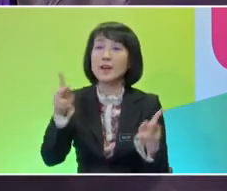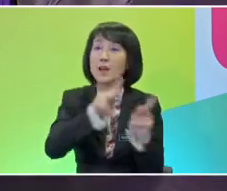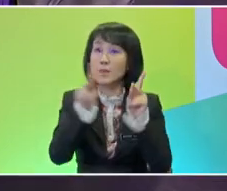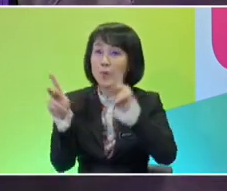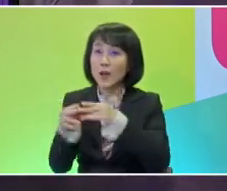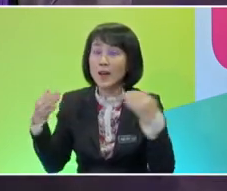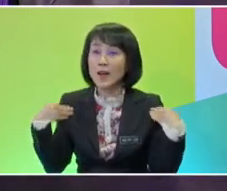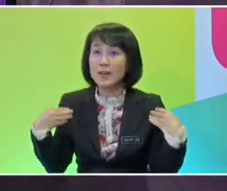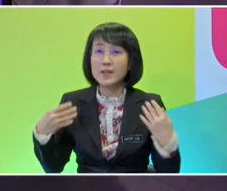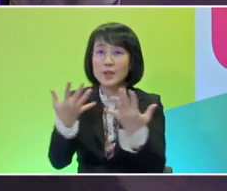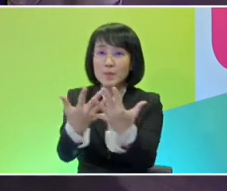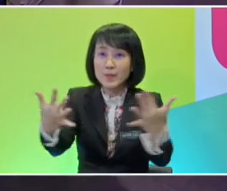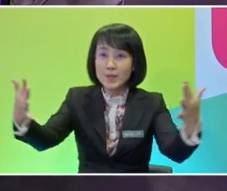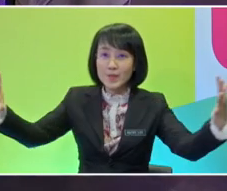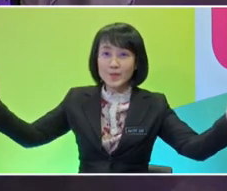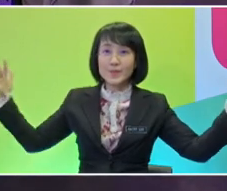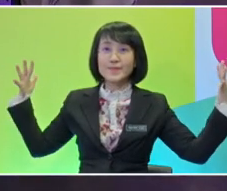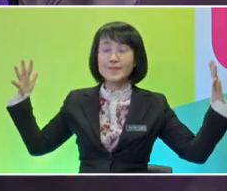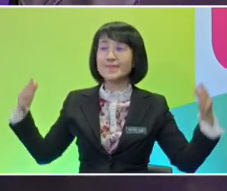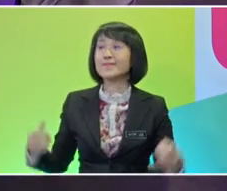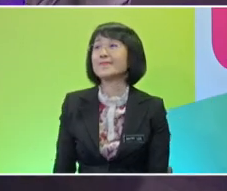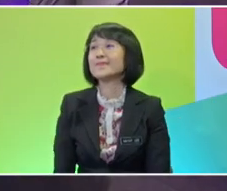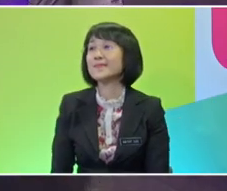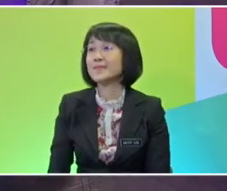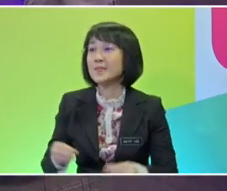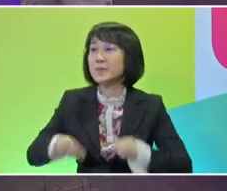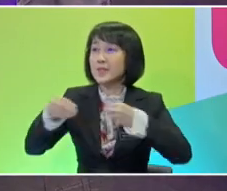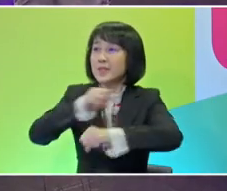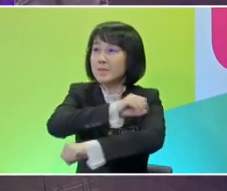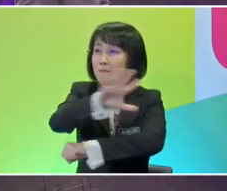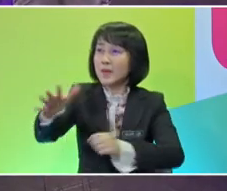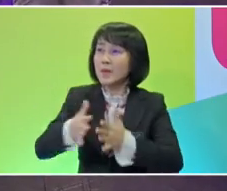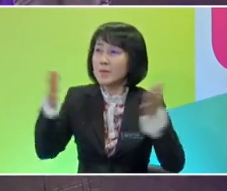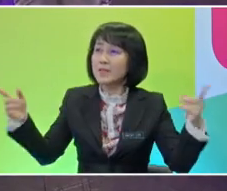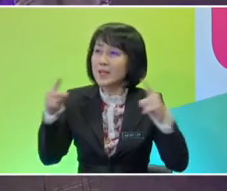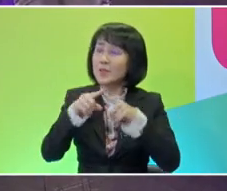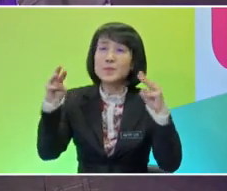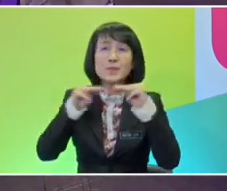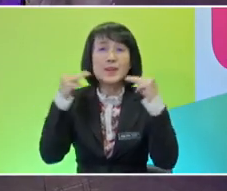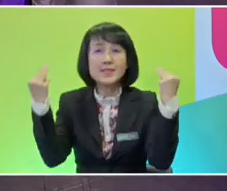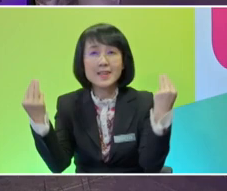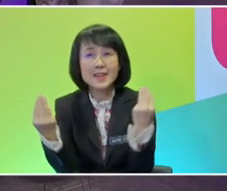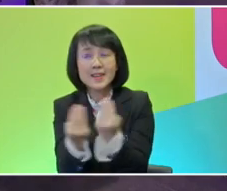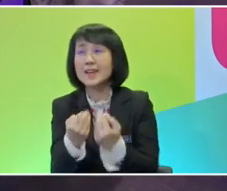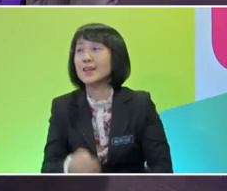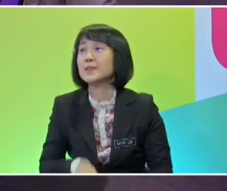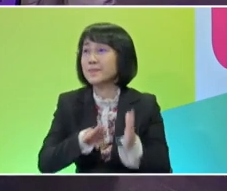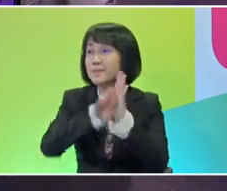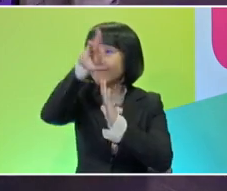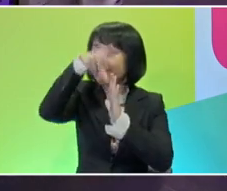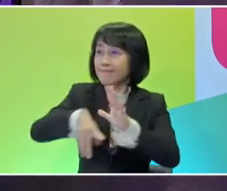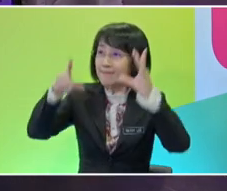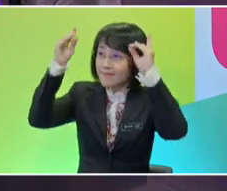jadi memberi empat yang besar kepada masyarakat baik perkembangan pendidikan dalam